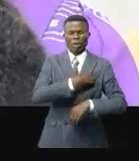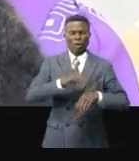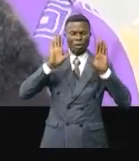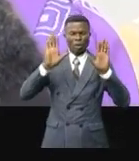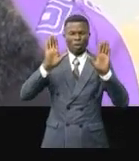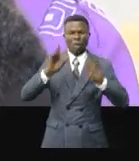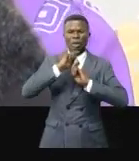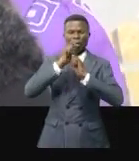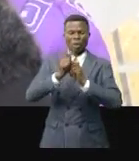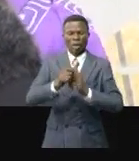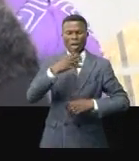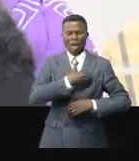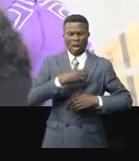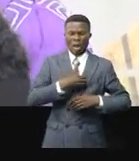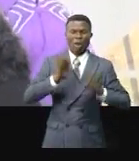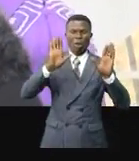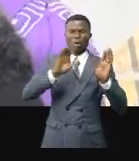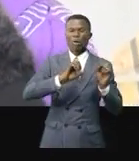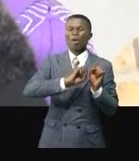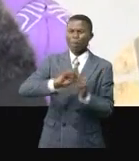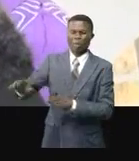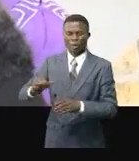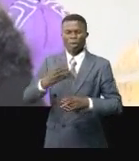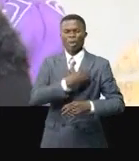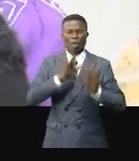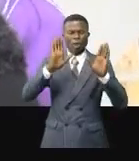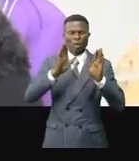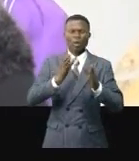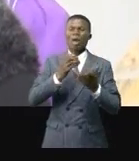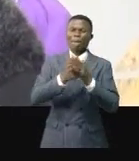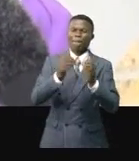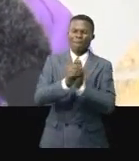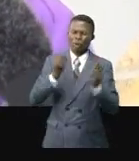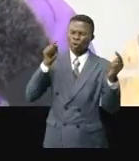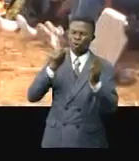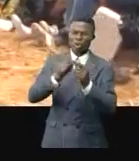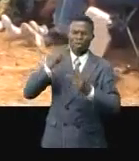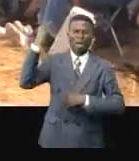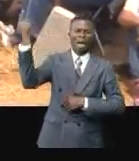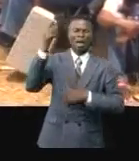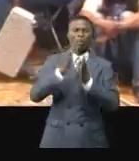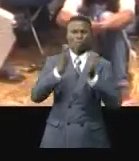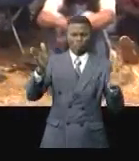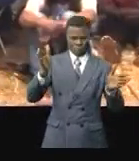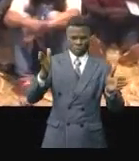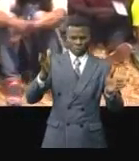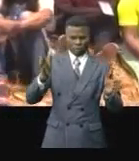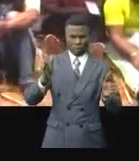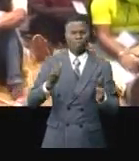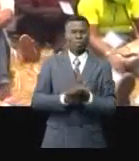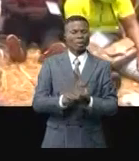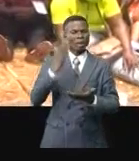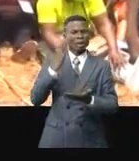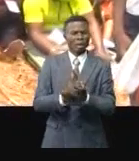Sacré-Cœur abandon, Sacré-Cœur pardon, Sacré-Cœur jusqu'aux extrémités de la terre. Igné était les mains. Pas